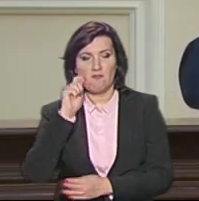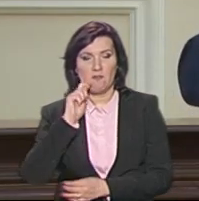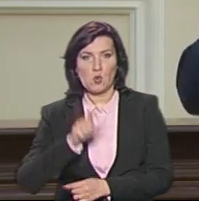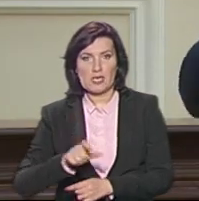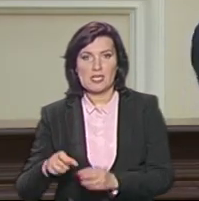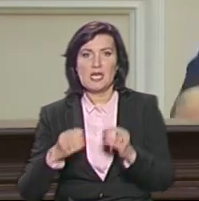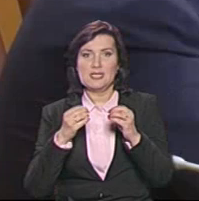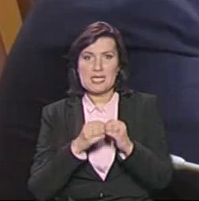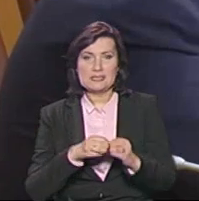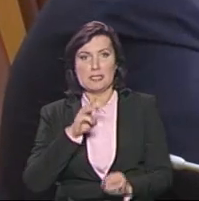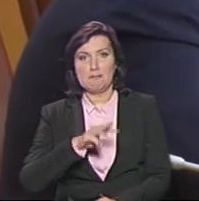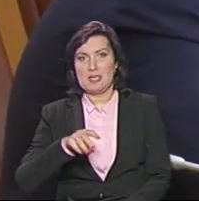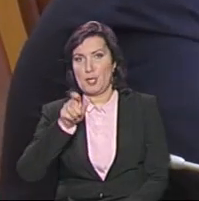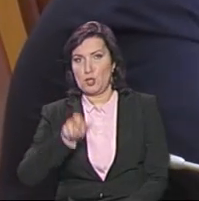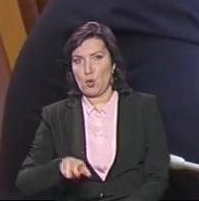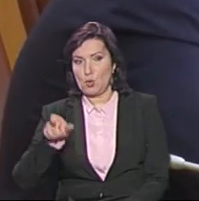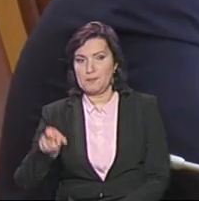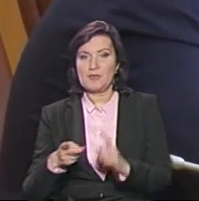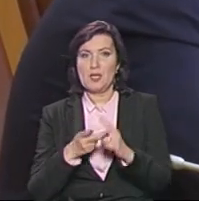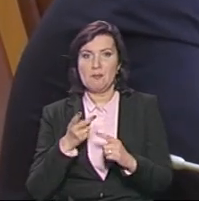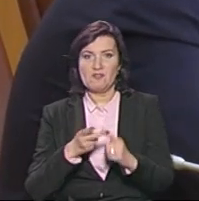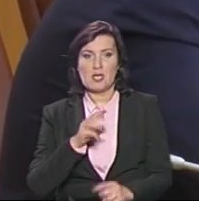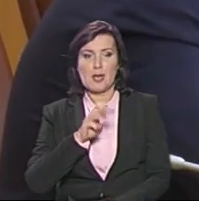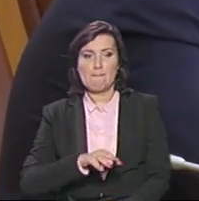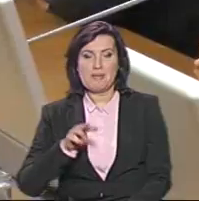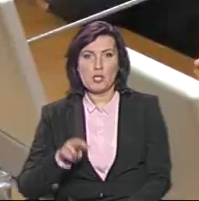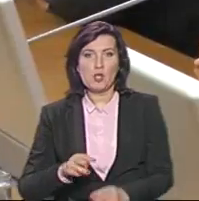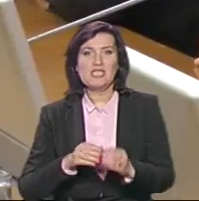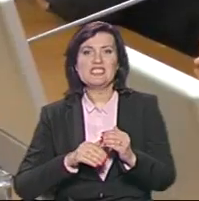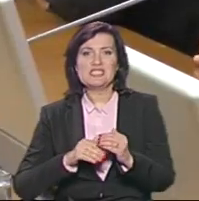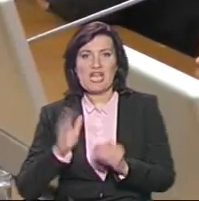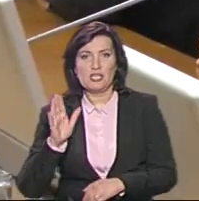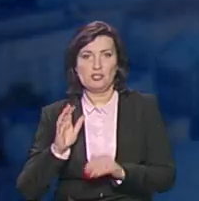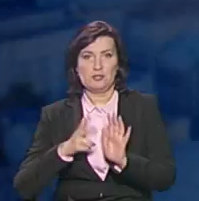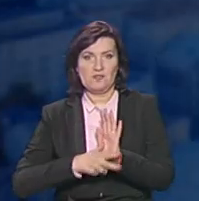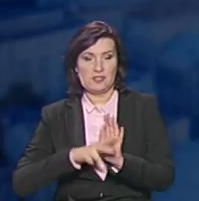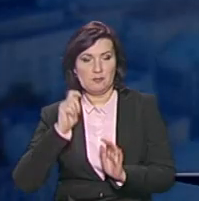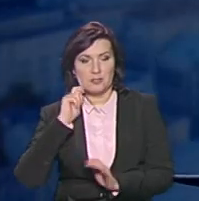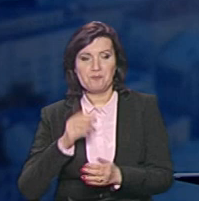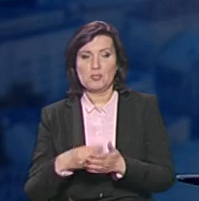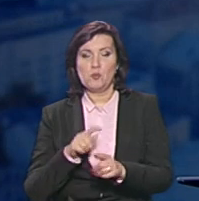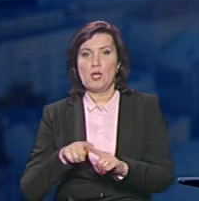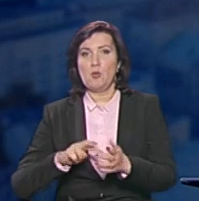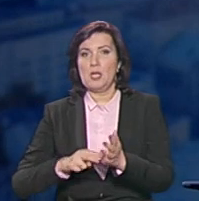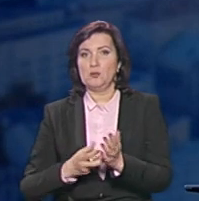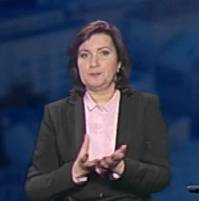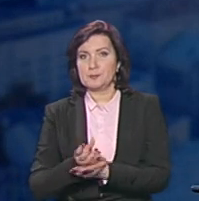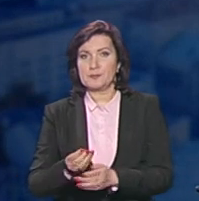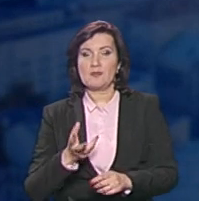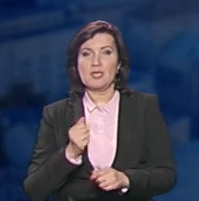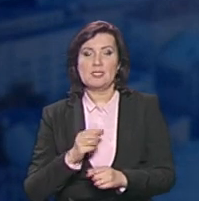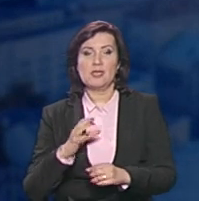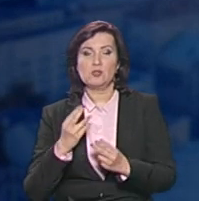більше 10 мільйонів, з них 1,5 мільйона старші за 80. Загалом сума, яку планують виділити для соціальної